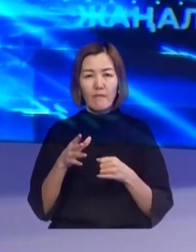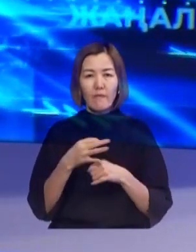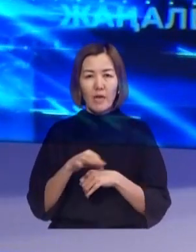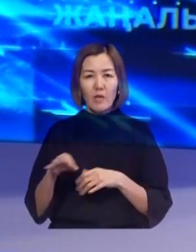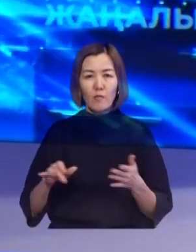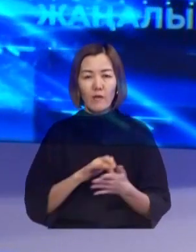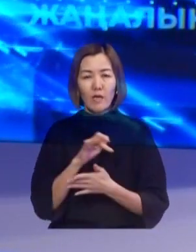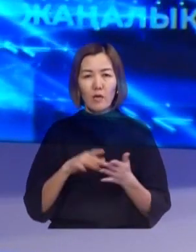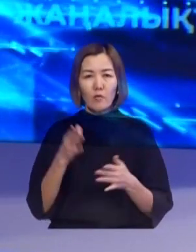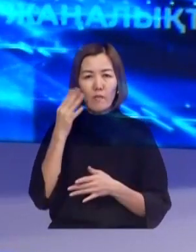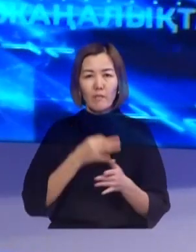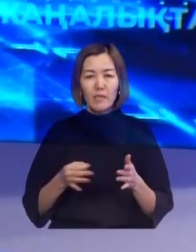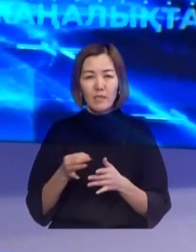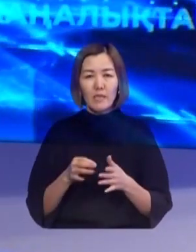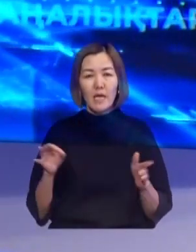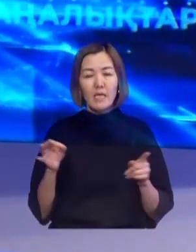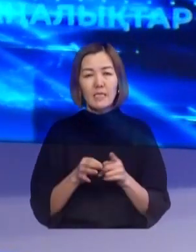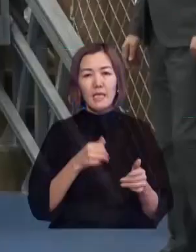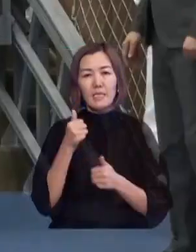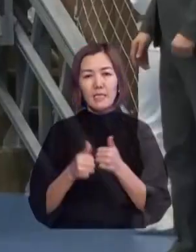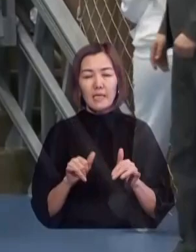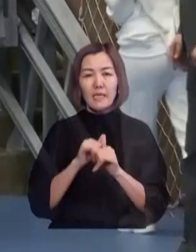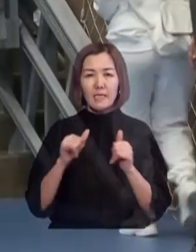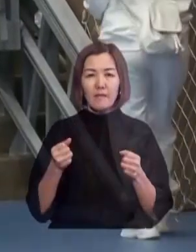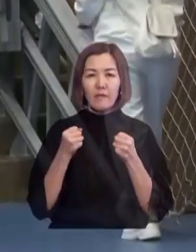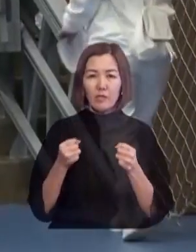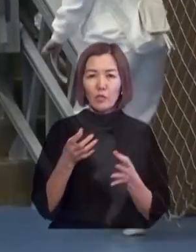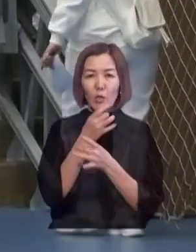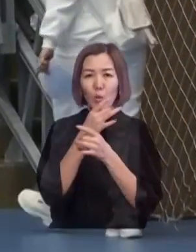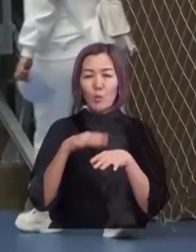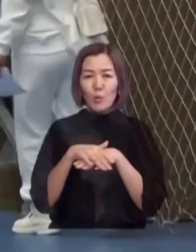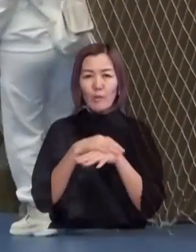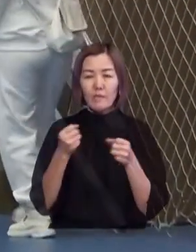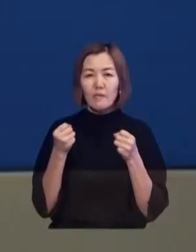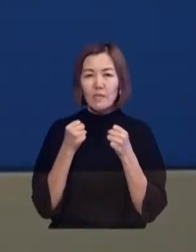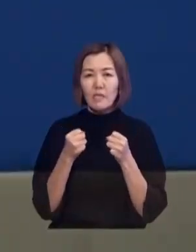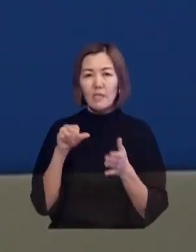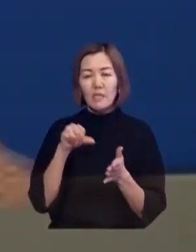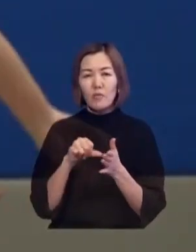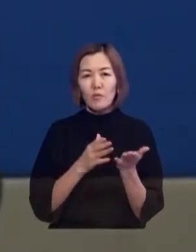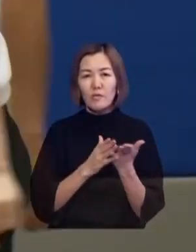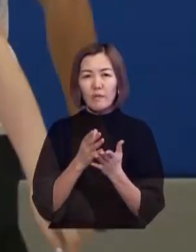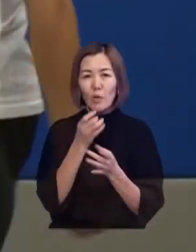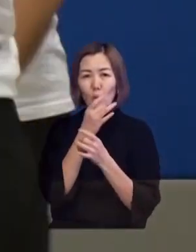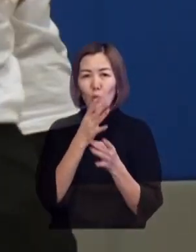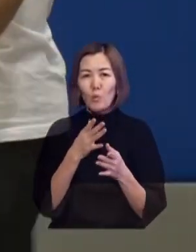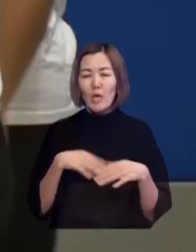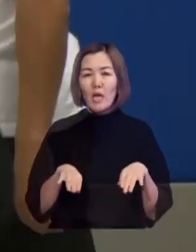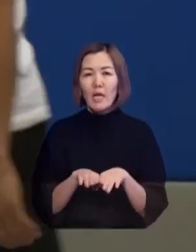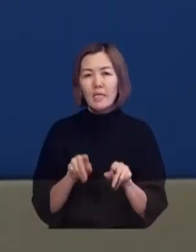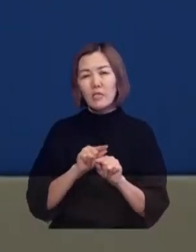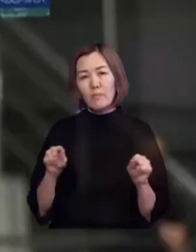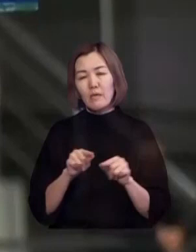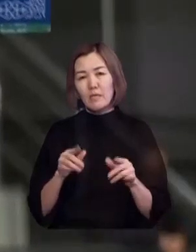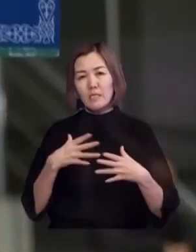городов Алматинской области. Цель этого состязания – развитие физической культуры и массового спорта среди сотрудников сферы культуры, а также